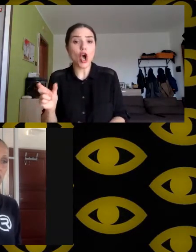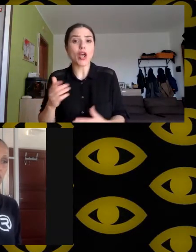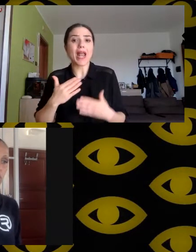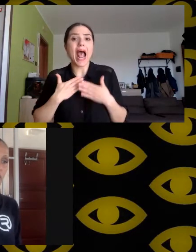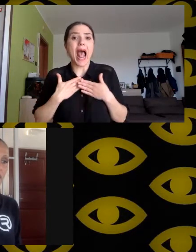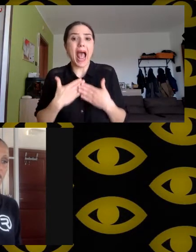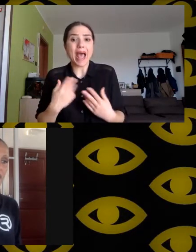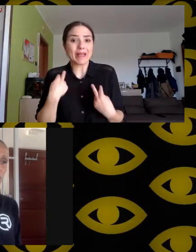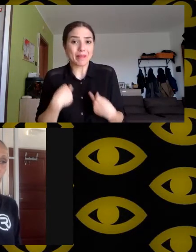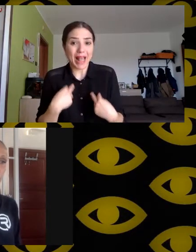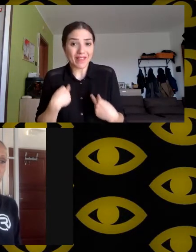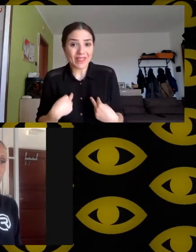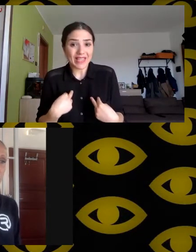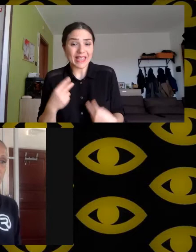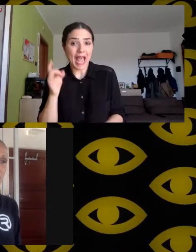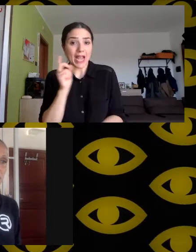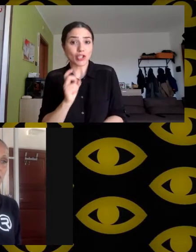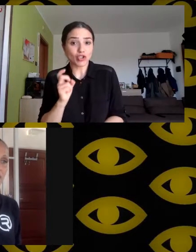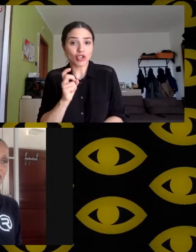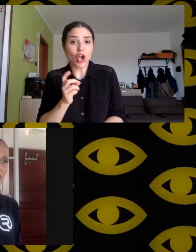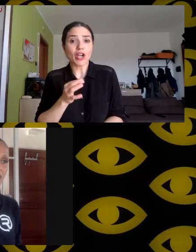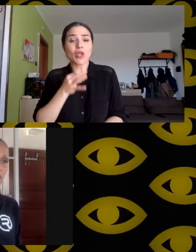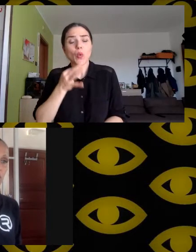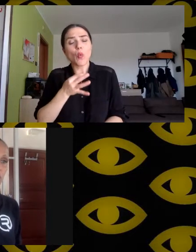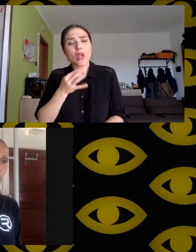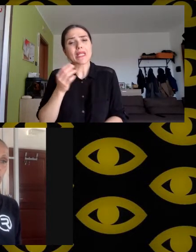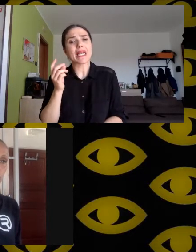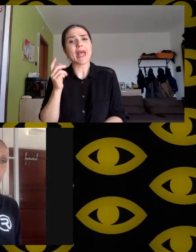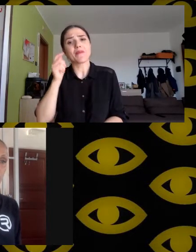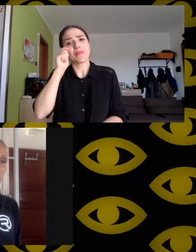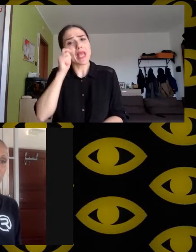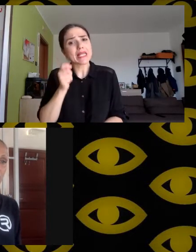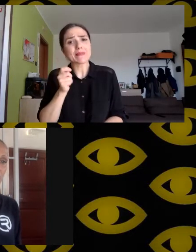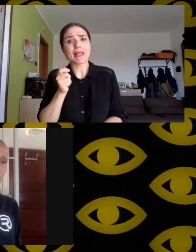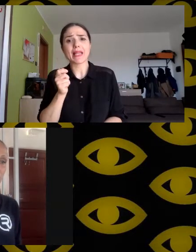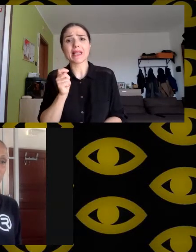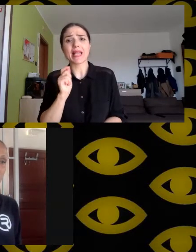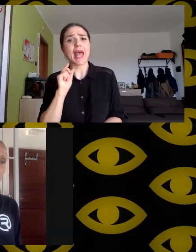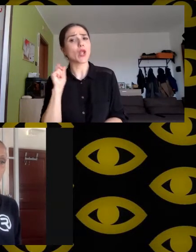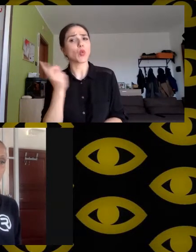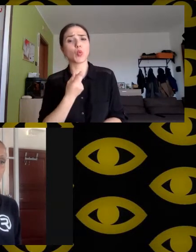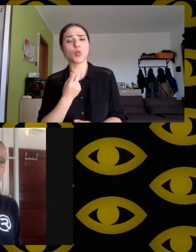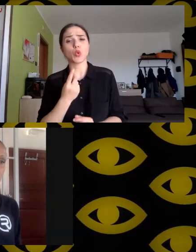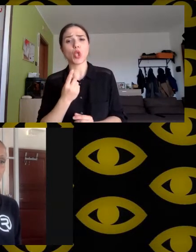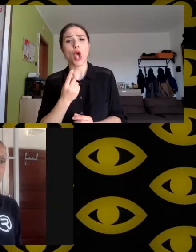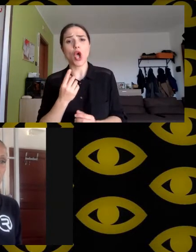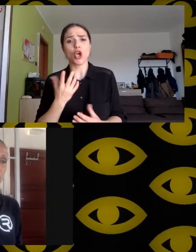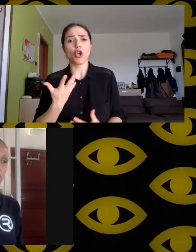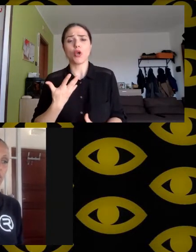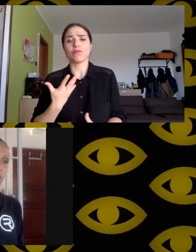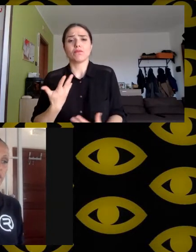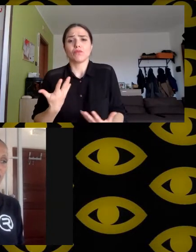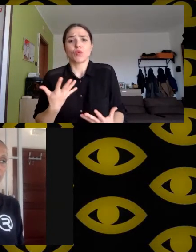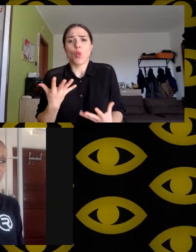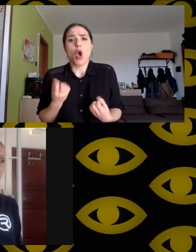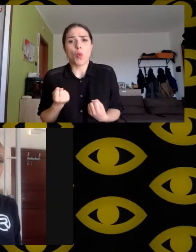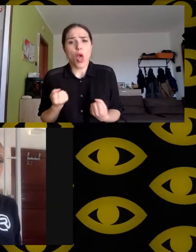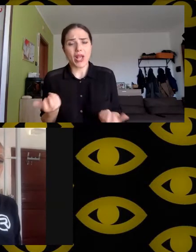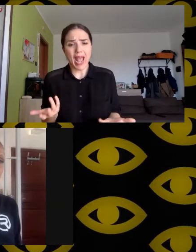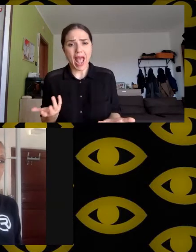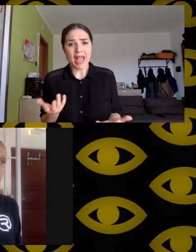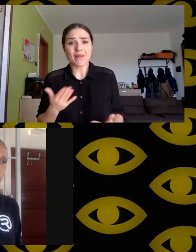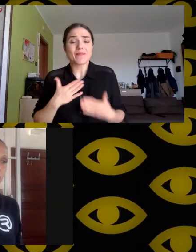che ti vengono donati, vuol dire rispettare allora tutto ciò che hai. È l'amore che ci fa fare il salto di qualità